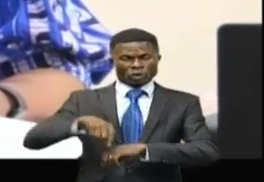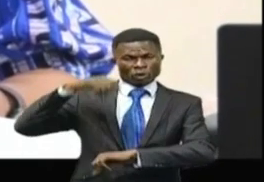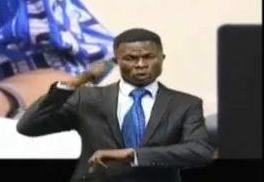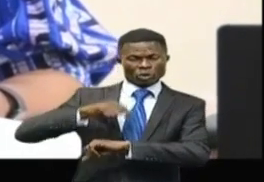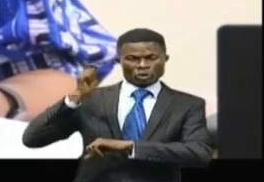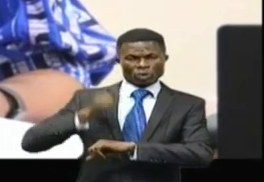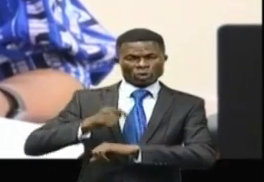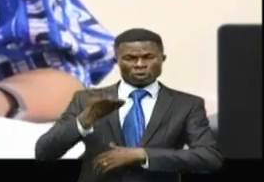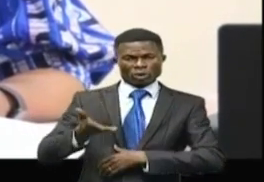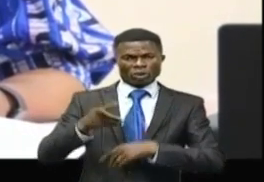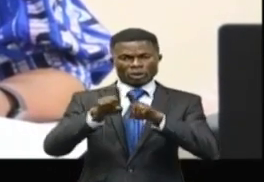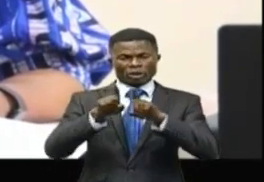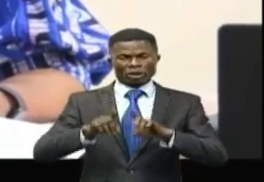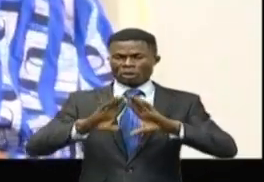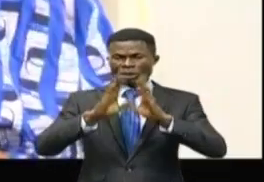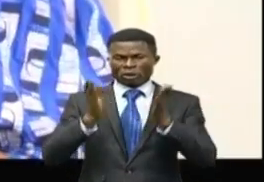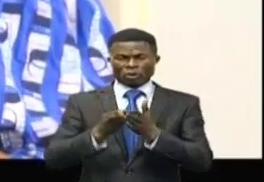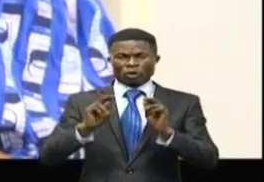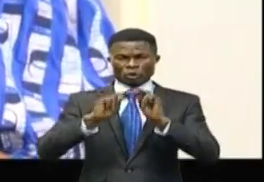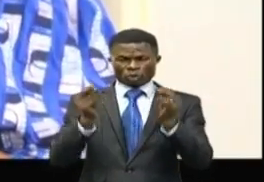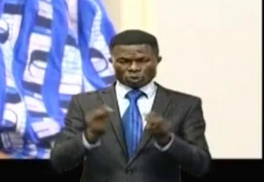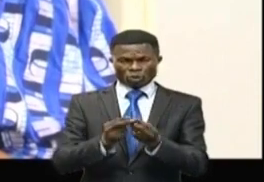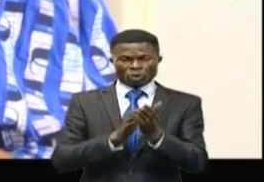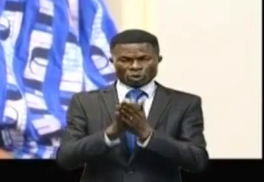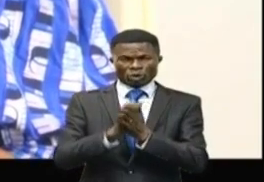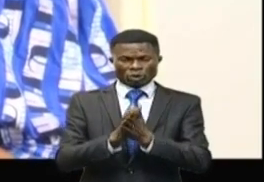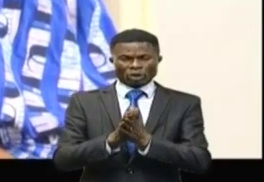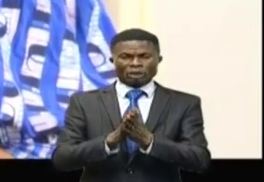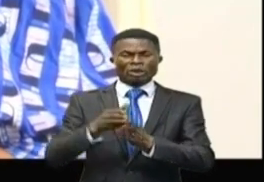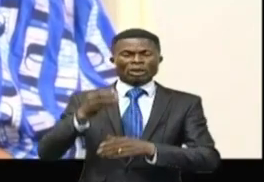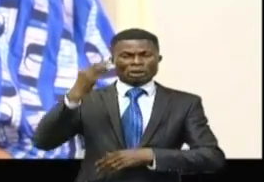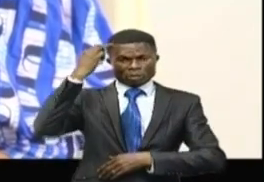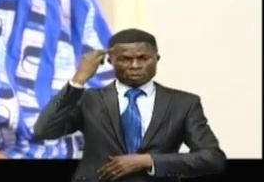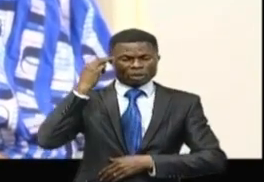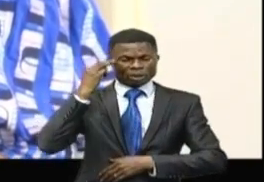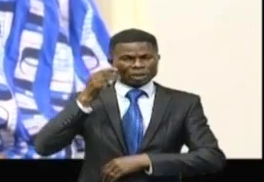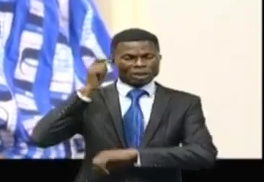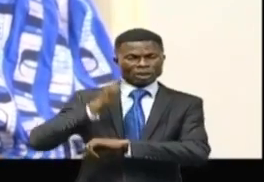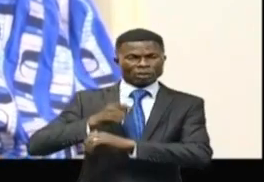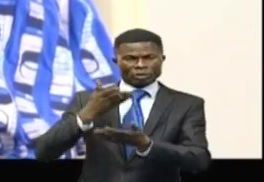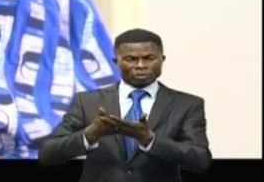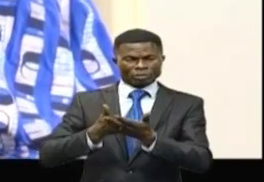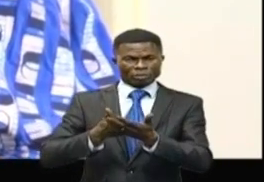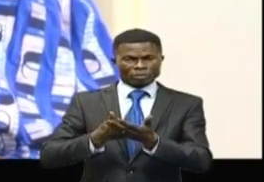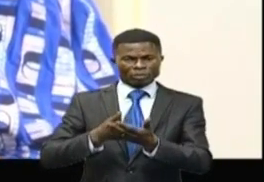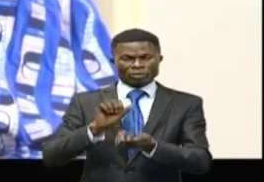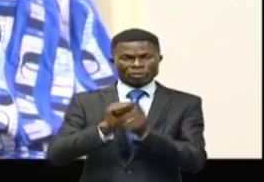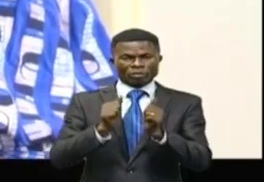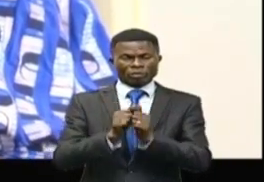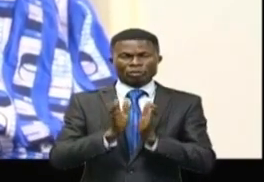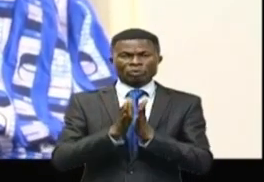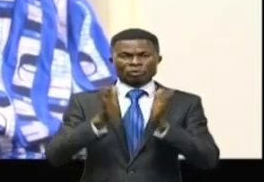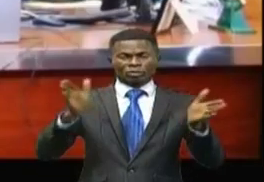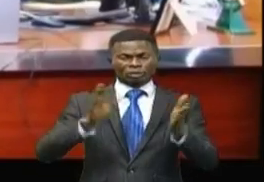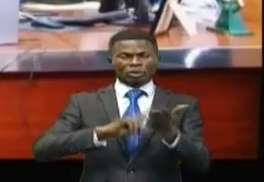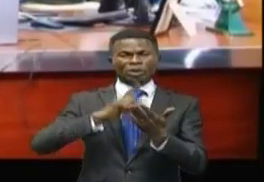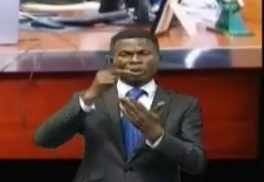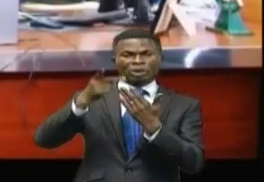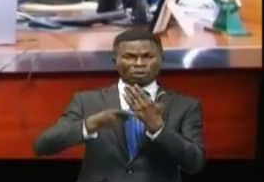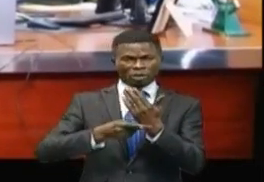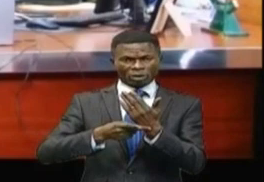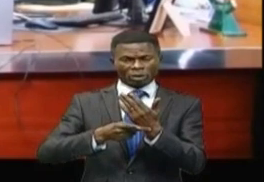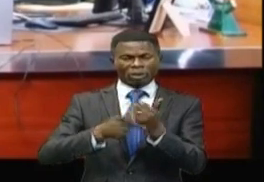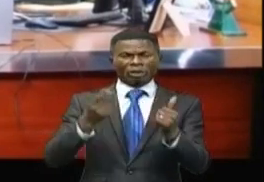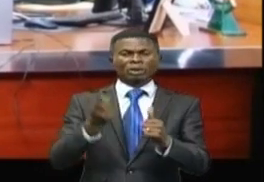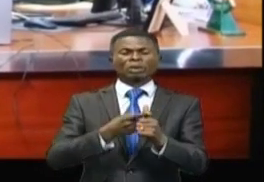ainsi que toutes les structures qui dépend du ministère de la justice le caractère intégrateur de ce projet vise